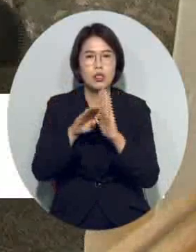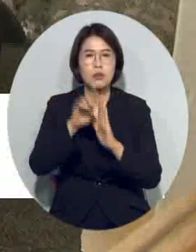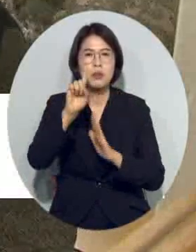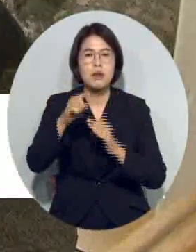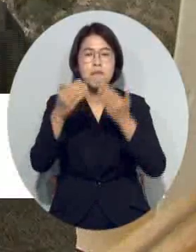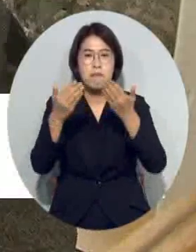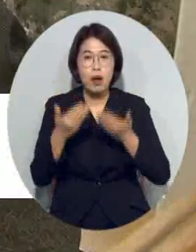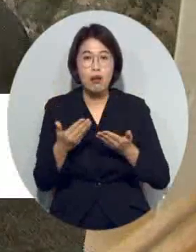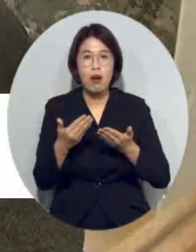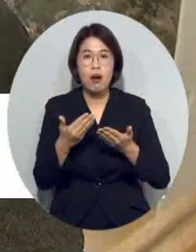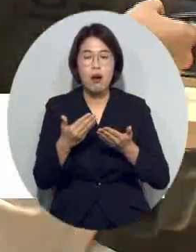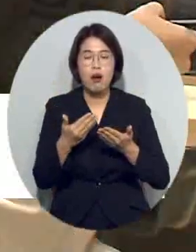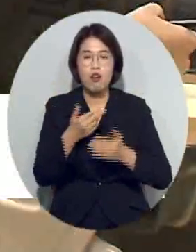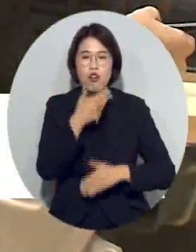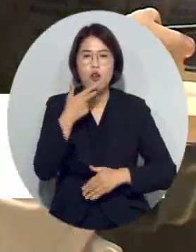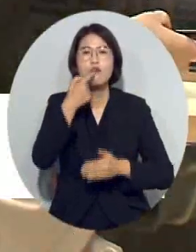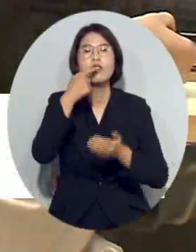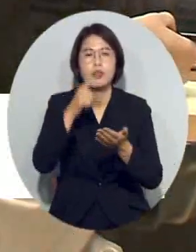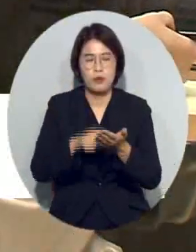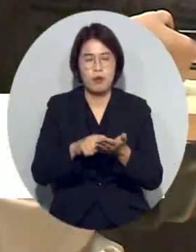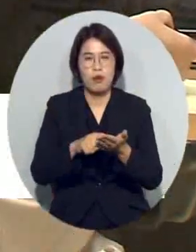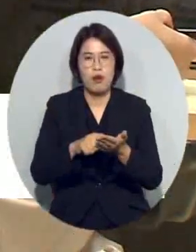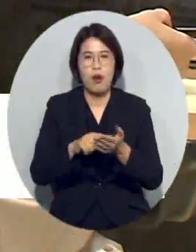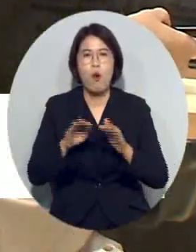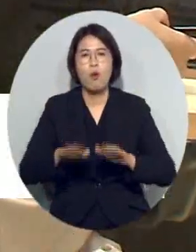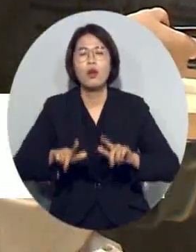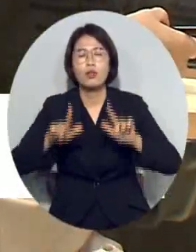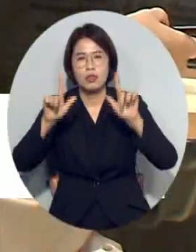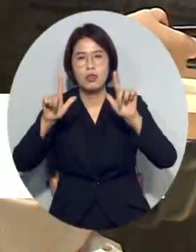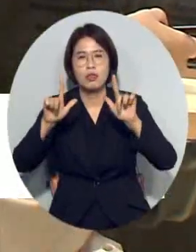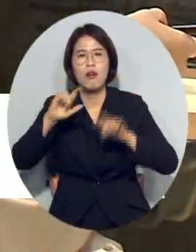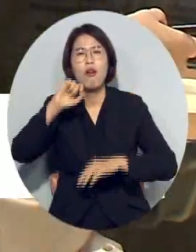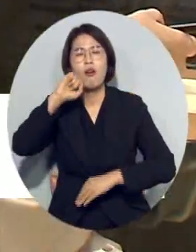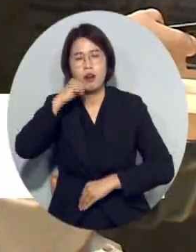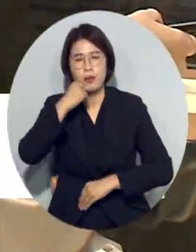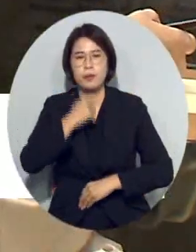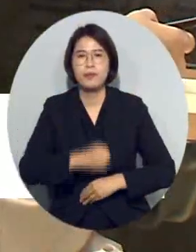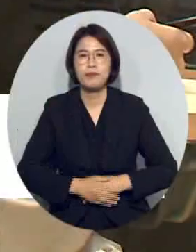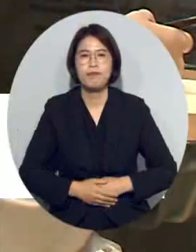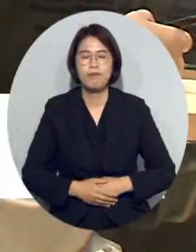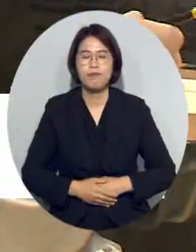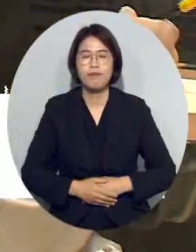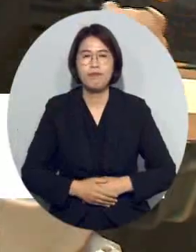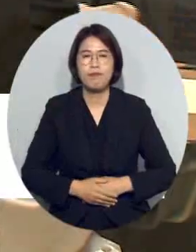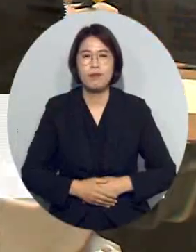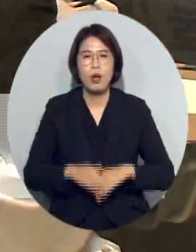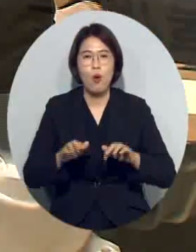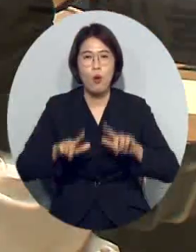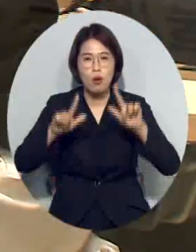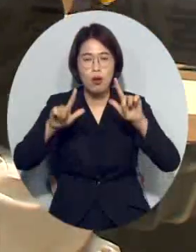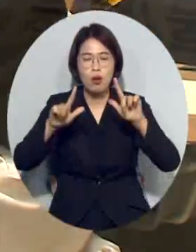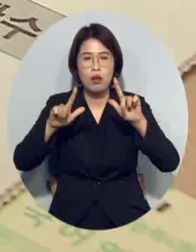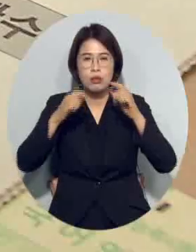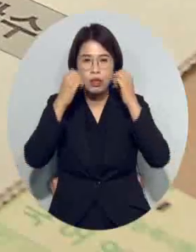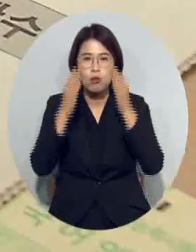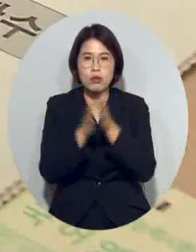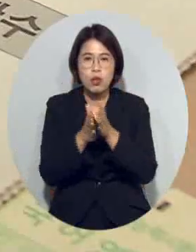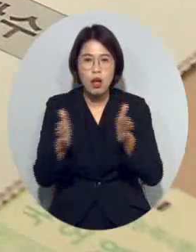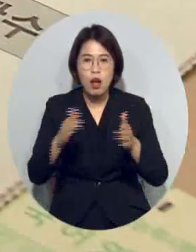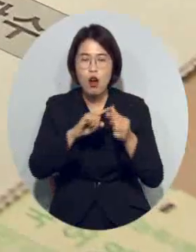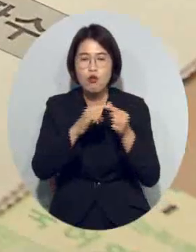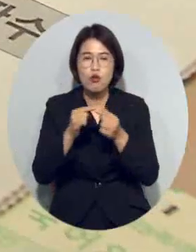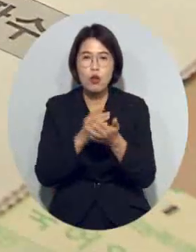1등급을 받았을 정도로 쉽게 출제됐던 영어가 올해는 어렵게 출제됐습니다. 올해 새롭게 도입된